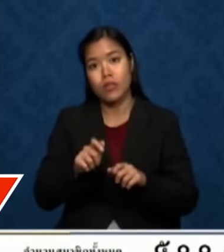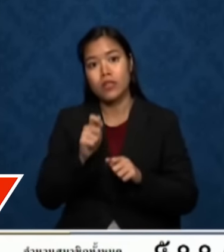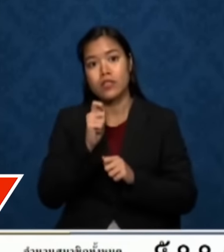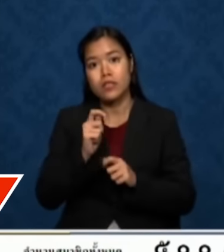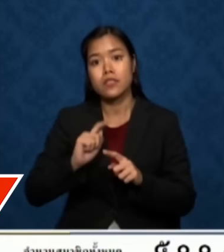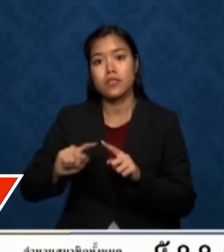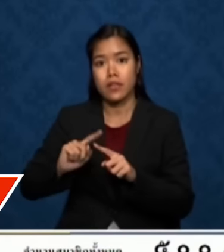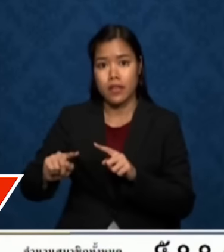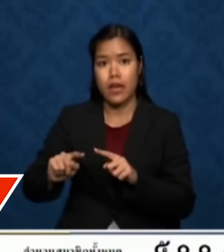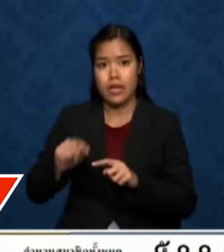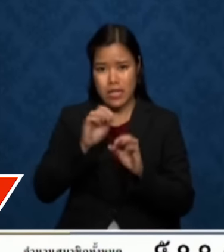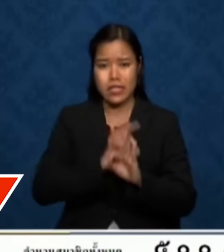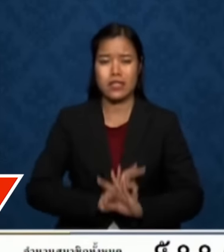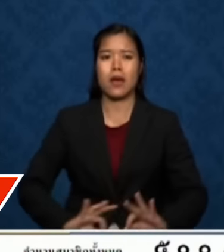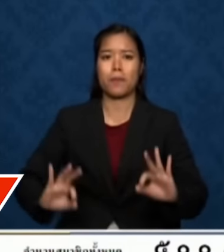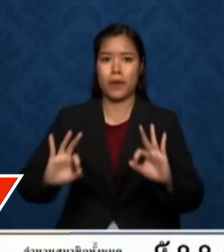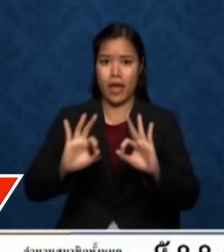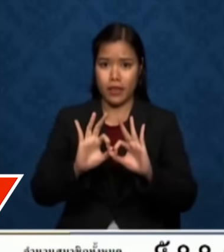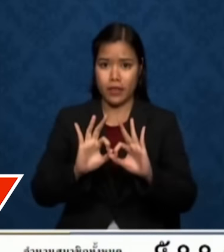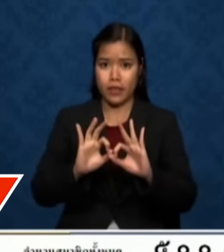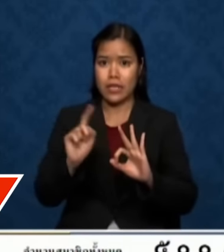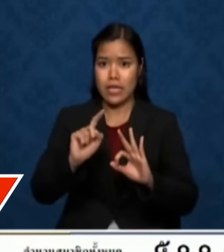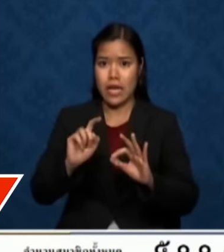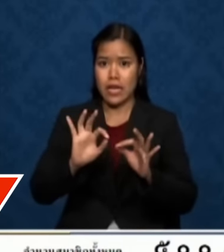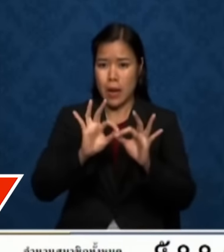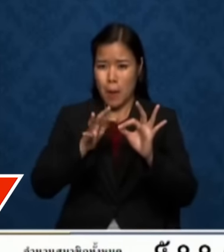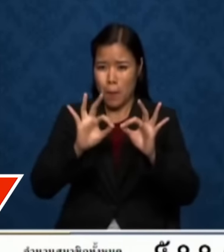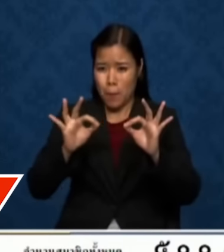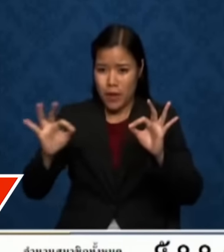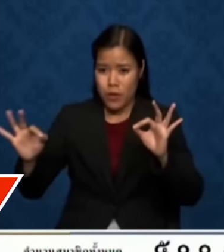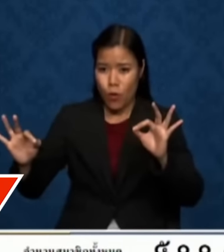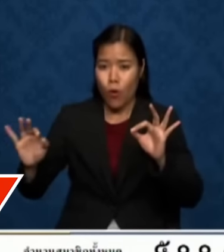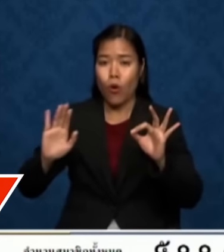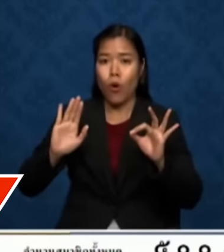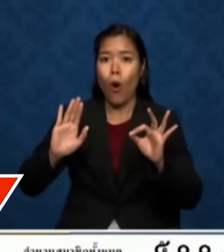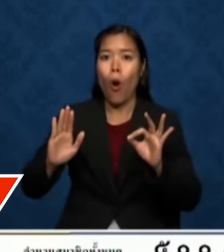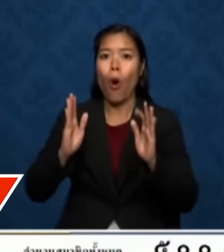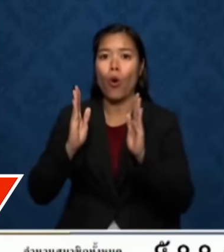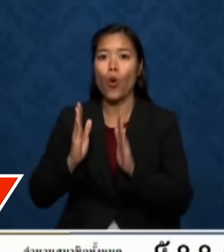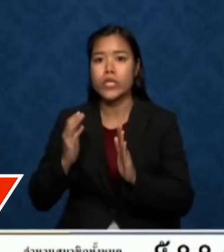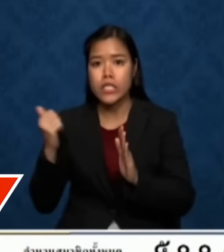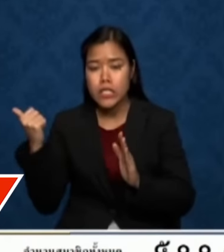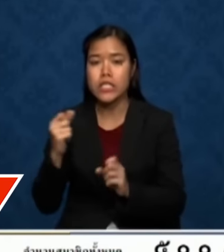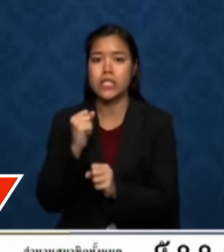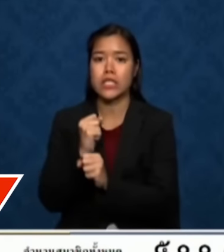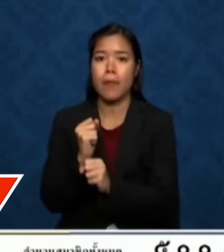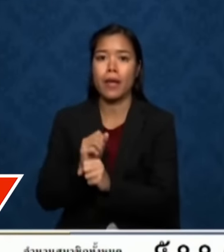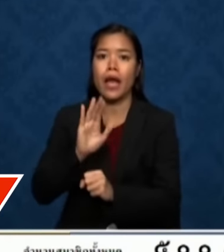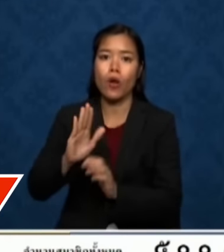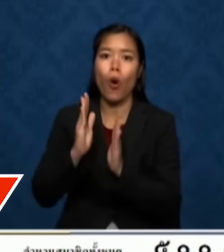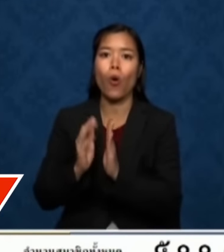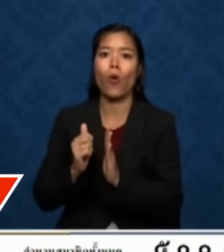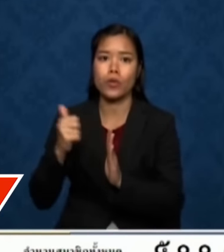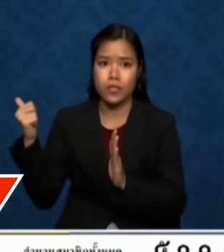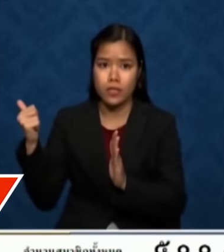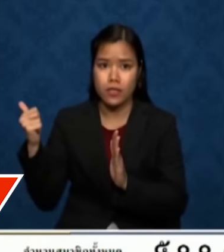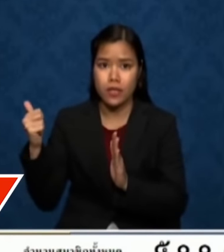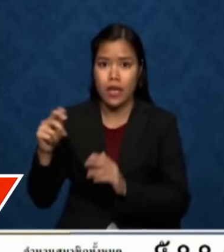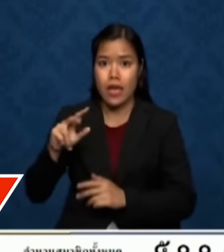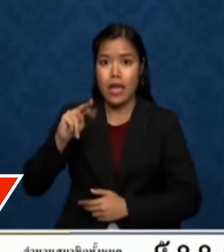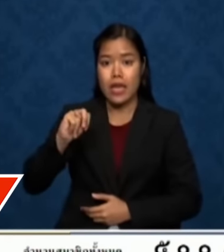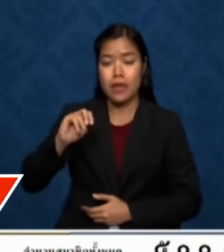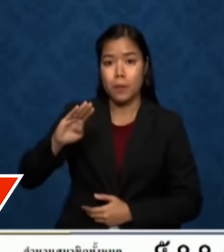คัญมากๆคือการดัดแปลงเปลี่ยนแปลงงานของคนอื่นทำไมคะสื่อรัฐอย่าง NBT อย่างกร